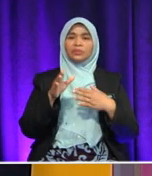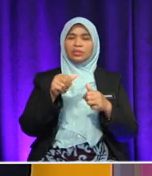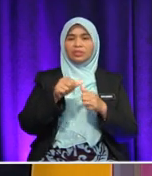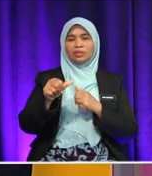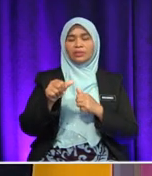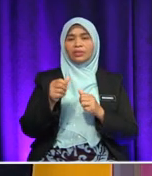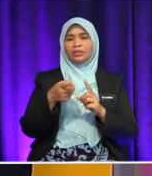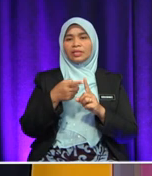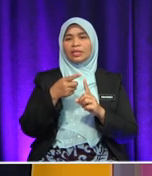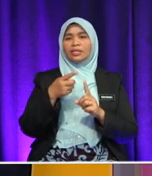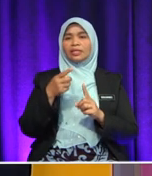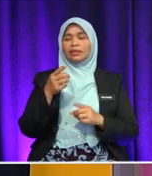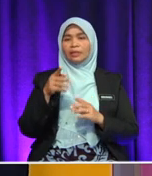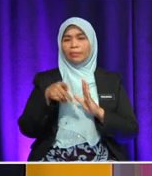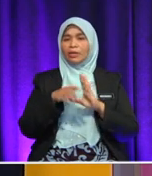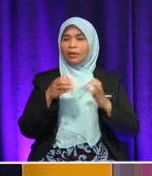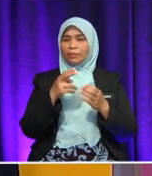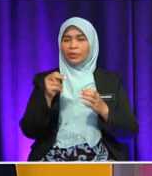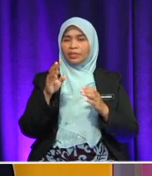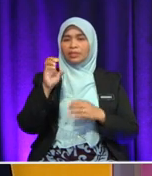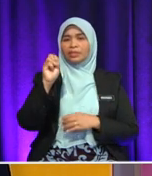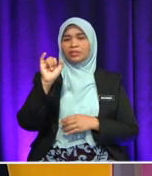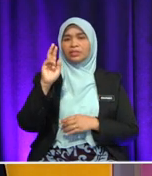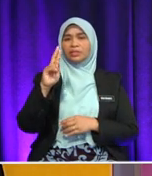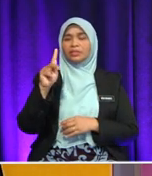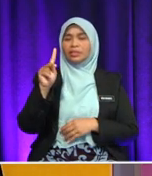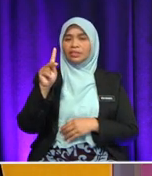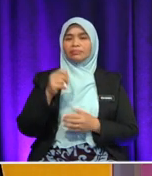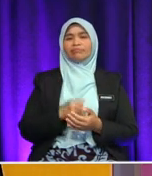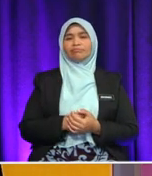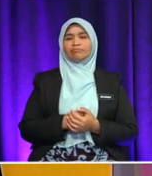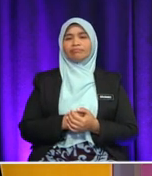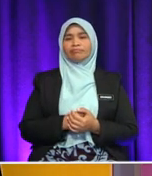kepada Allah Subhanahu Wa Ta'ala agar kekurangan